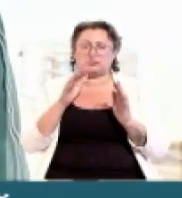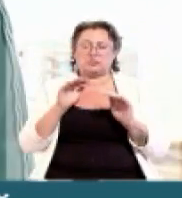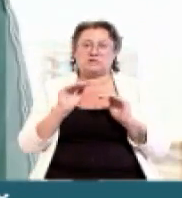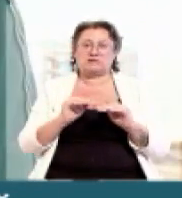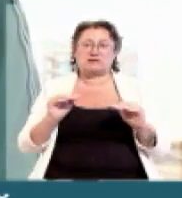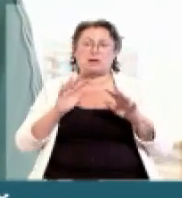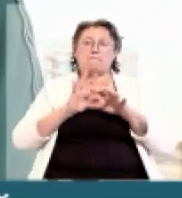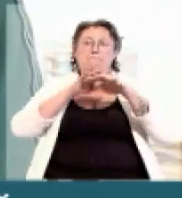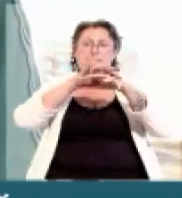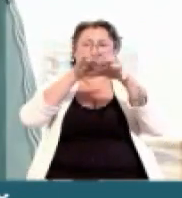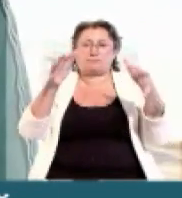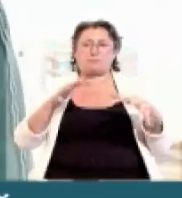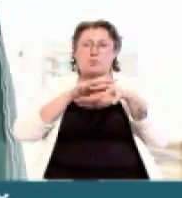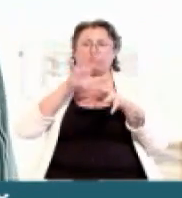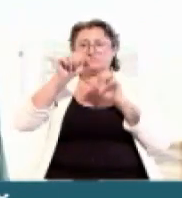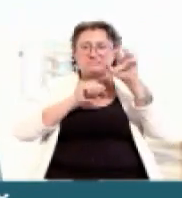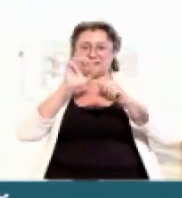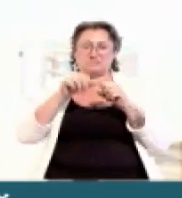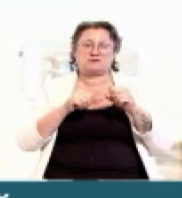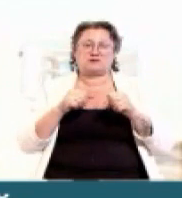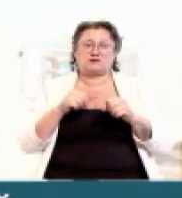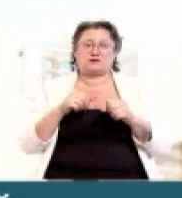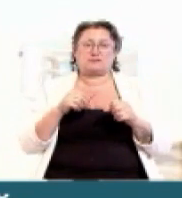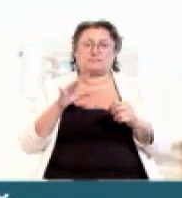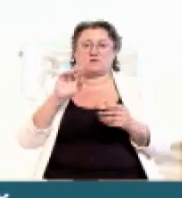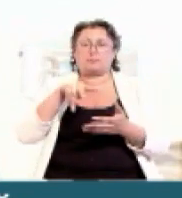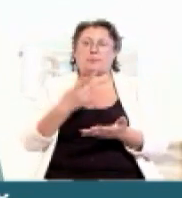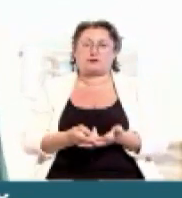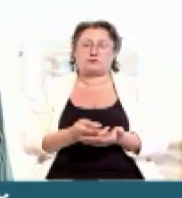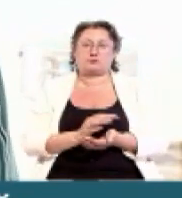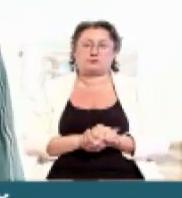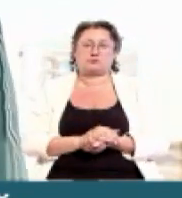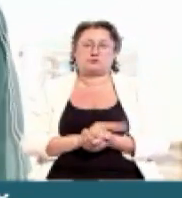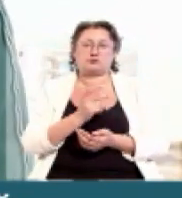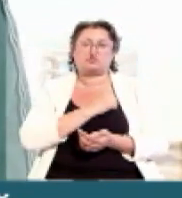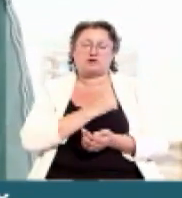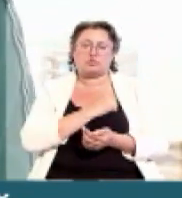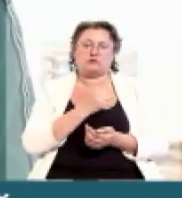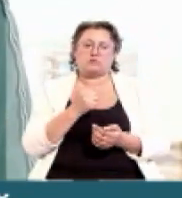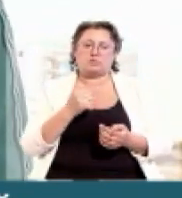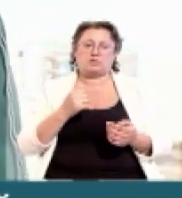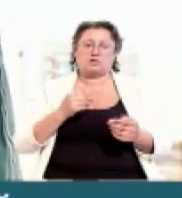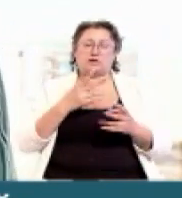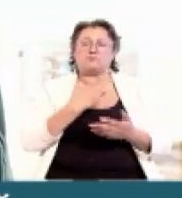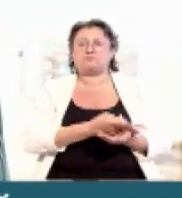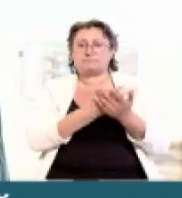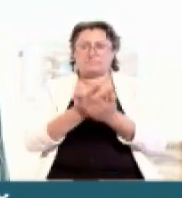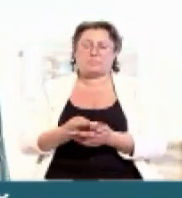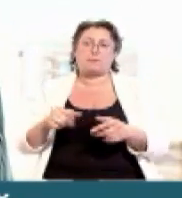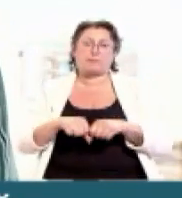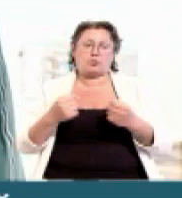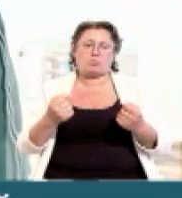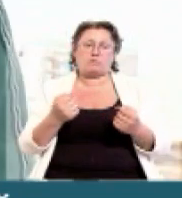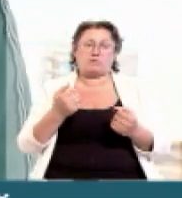ней вскарабкаются, лазят и благополучно туда падают, к сожалению. И поступают нам с такими переломами,